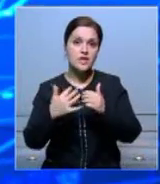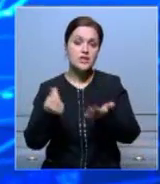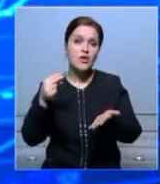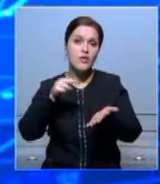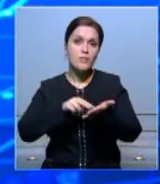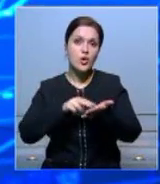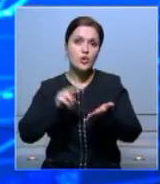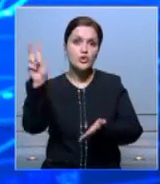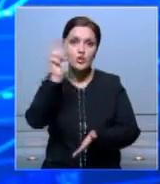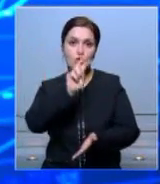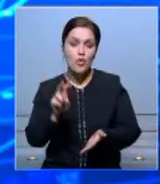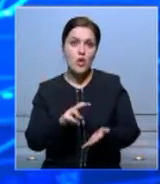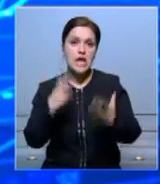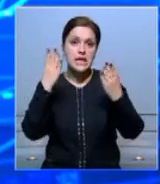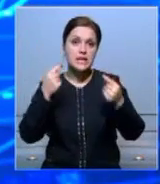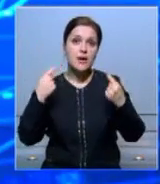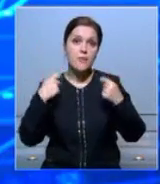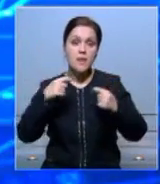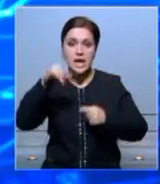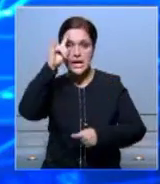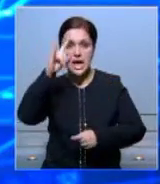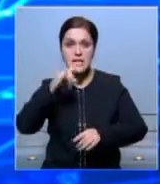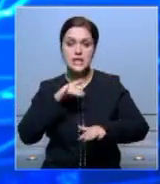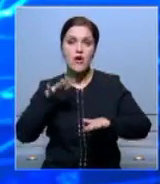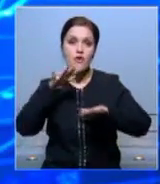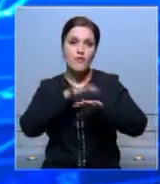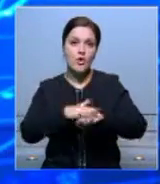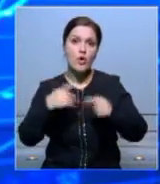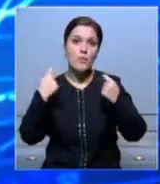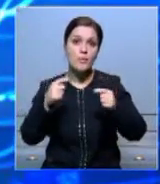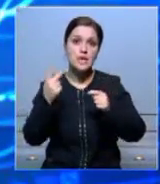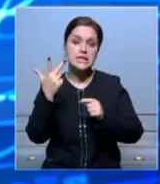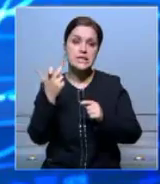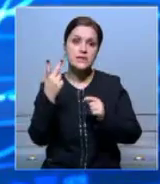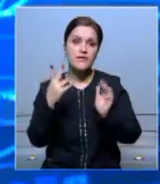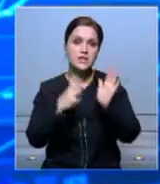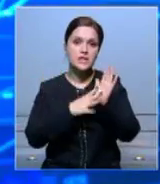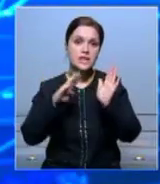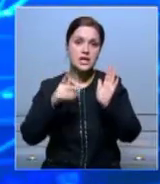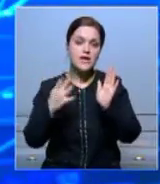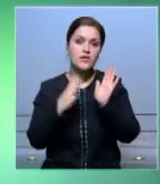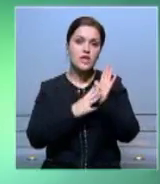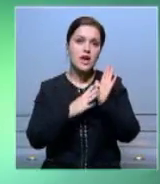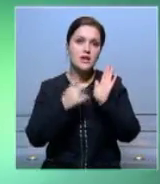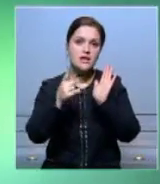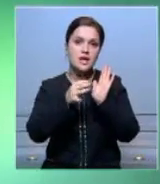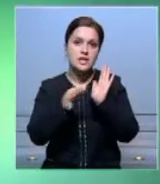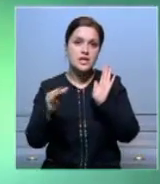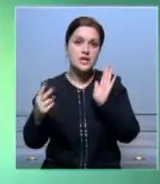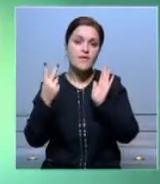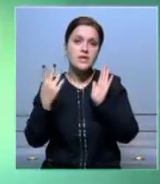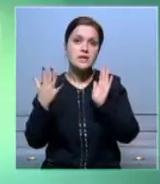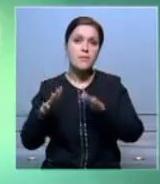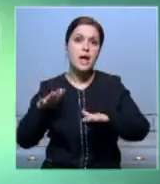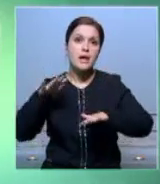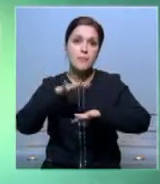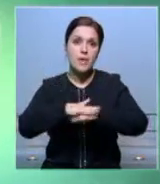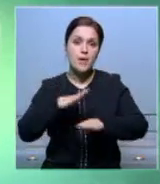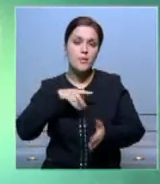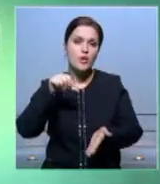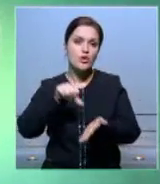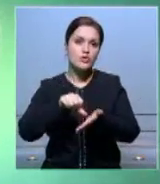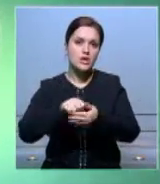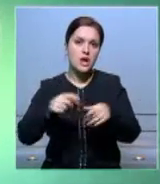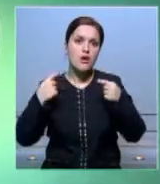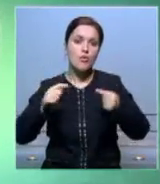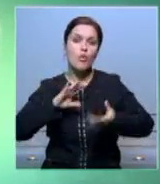Средневзвешенный курс доллара на дневной сессии казахстанской фондовой биржи составил 329 тенге 91 тиин. 25